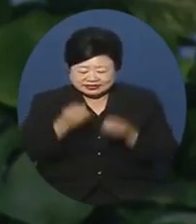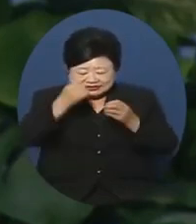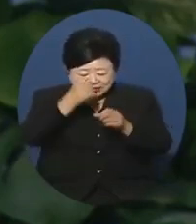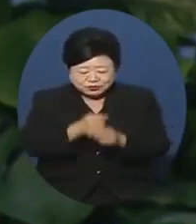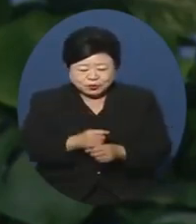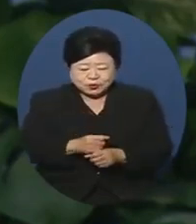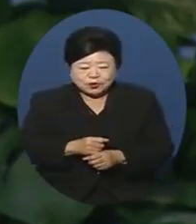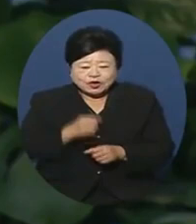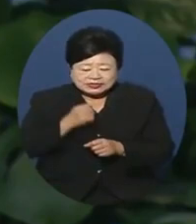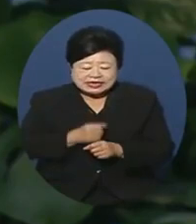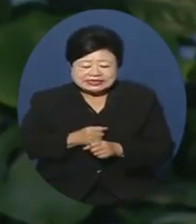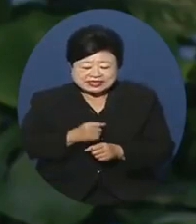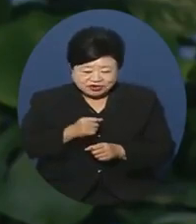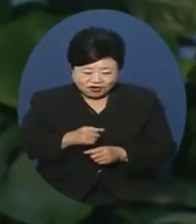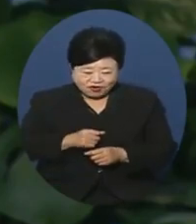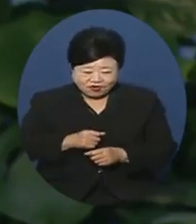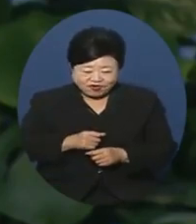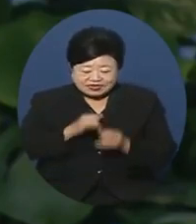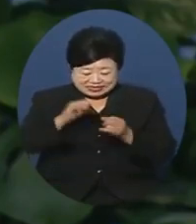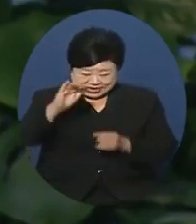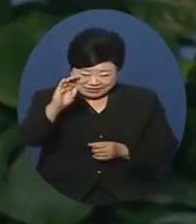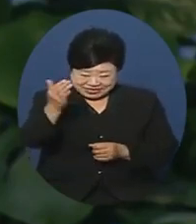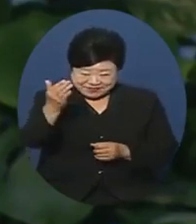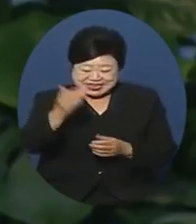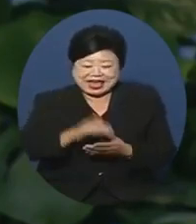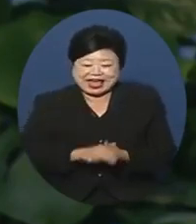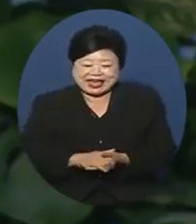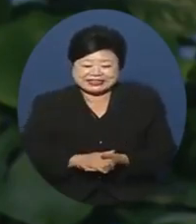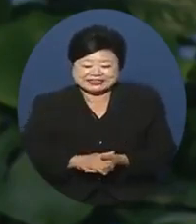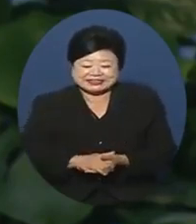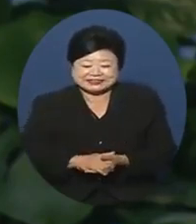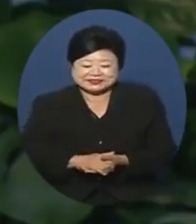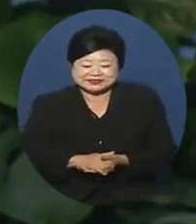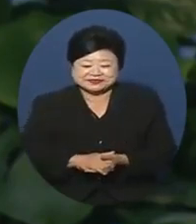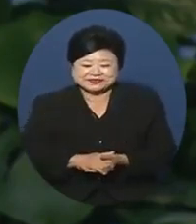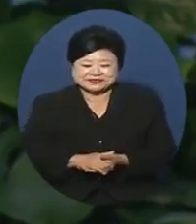창조적이고 생산적인 사람이 되는 것입니다.